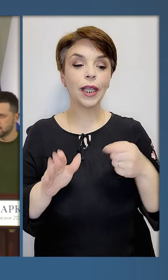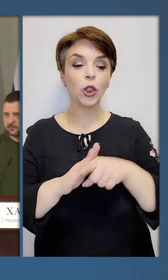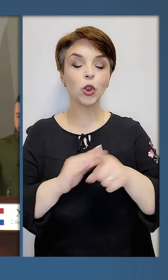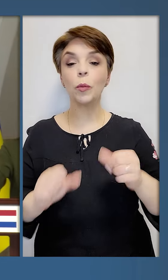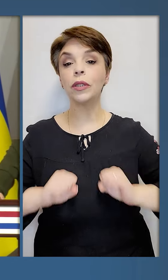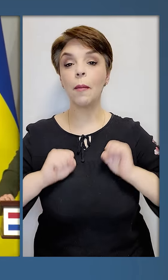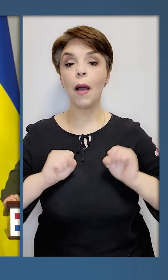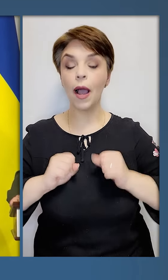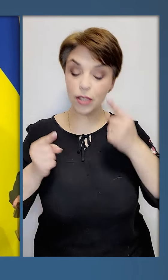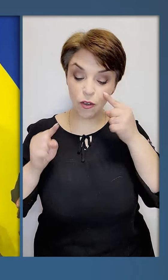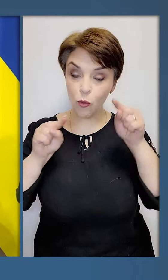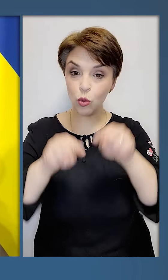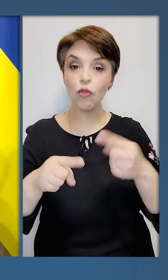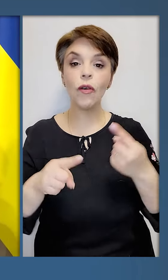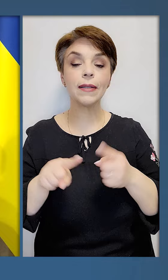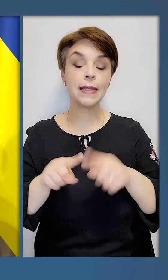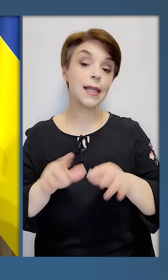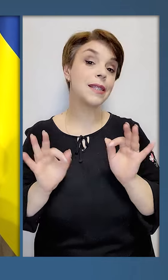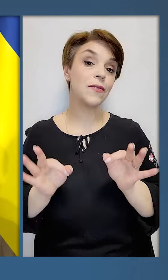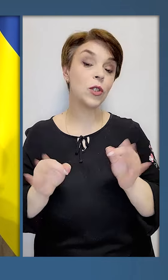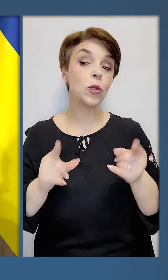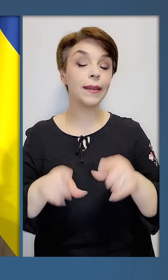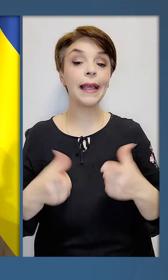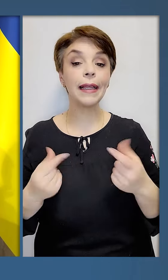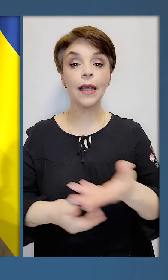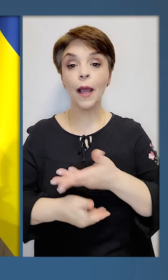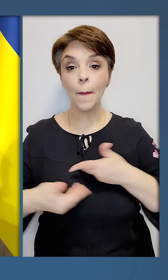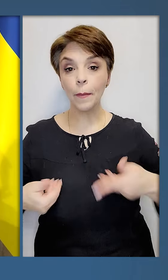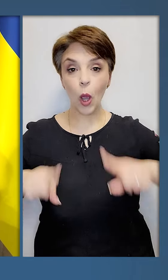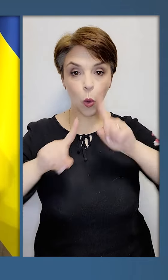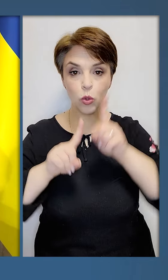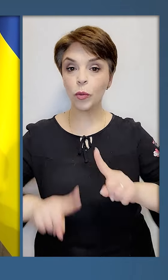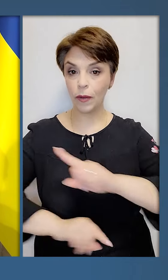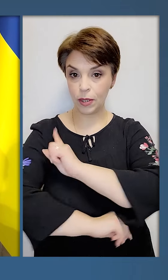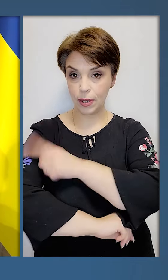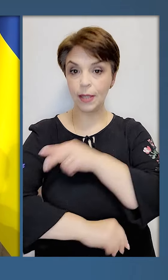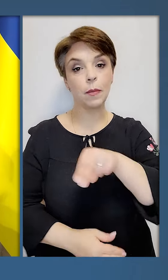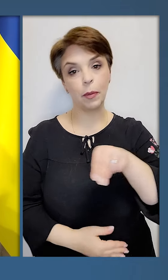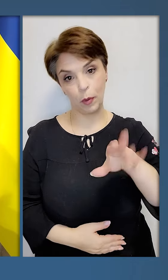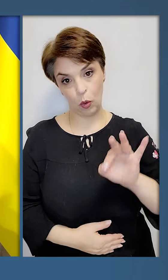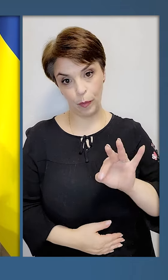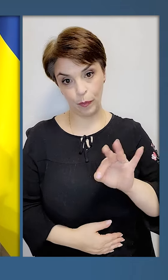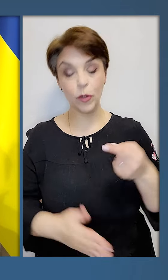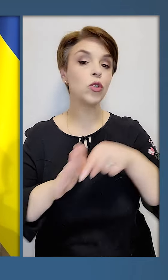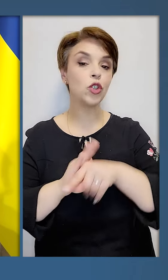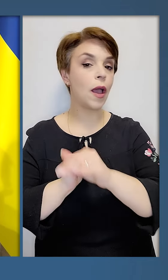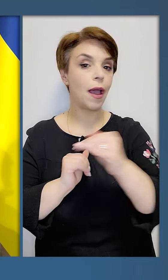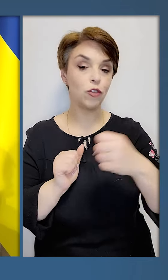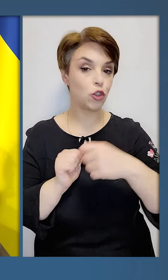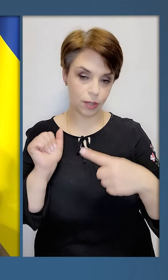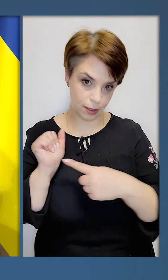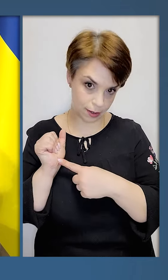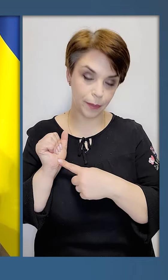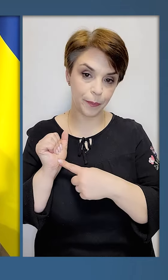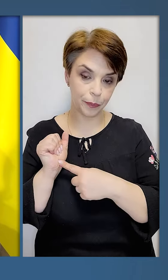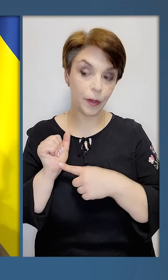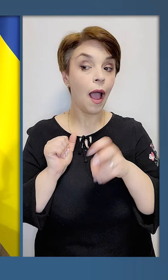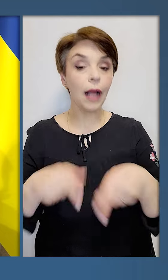те, на чому ми намагаємося фокусуватися, це, звісно, те, де ми особливо сильні. Це ППО, це означає F-16,